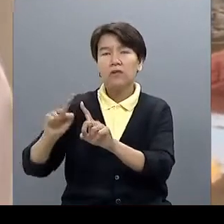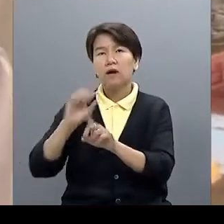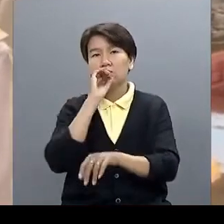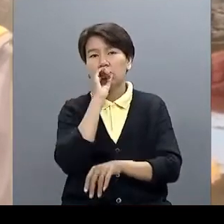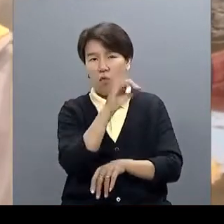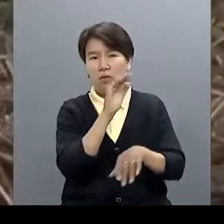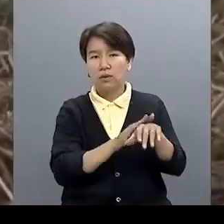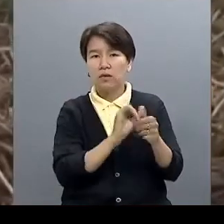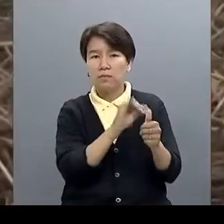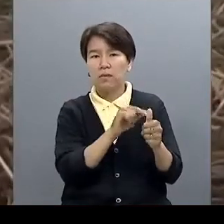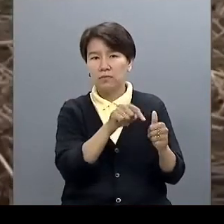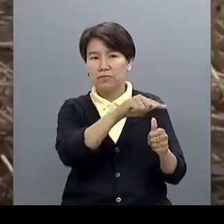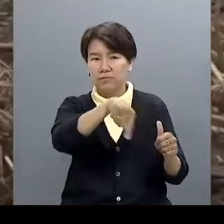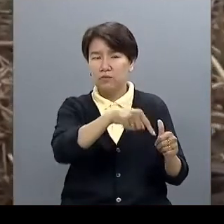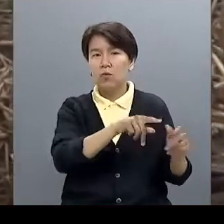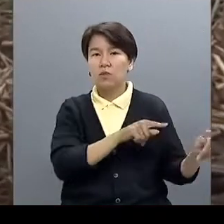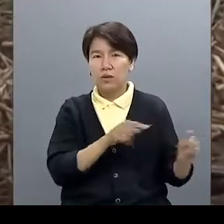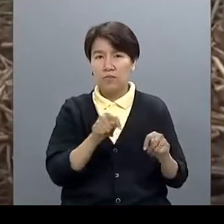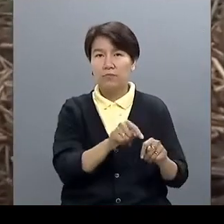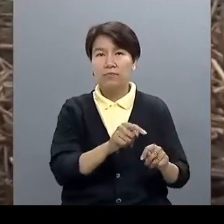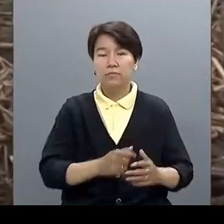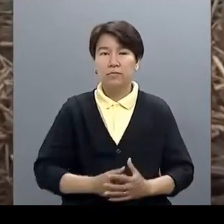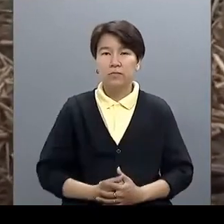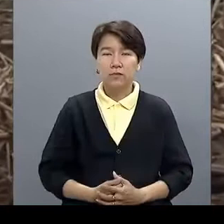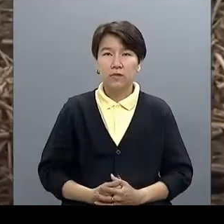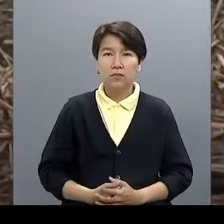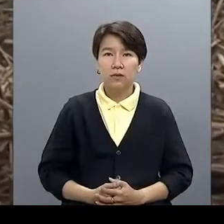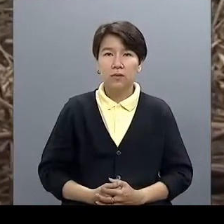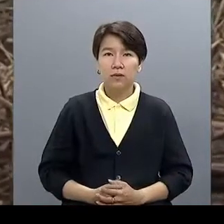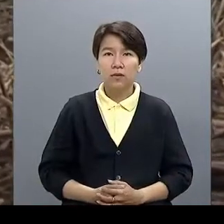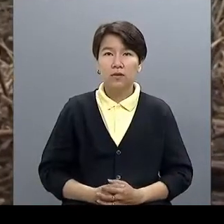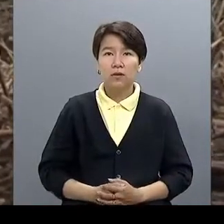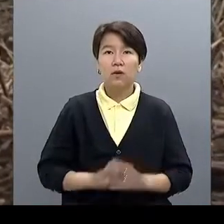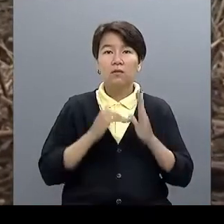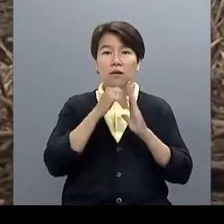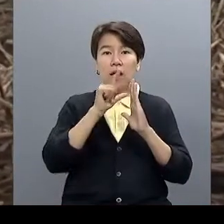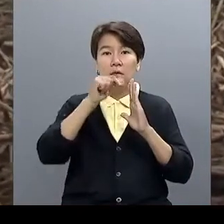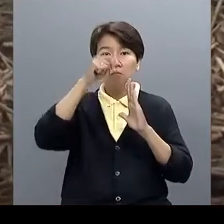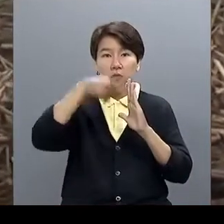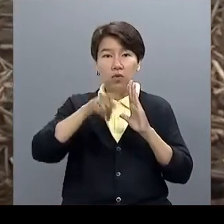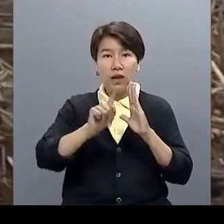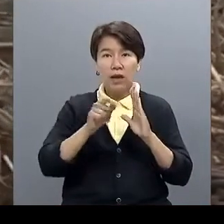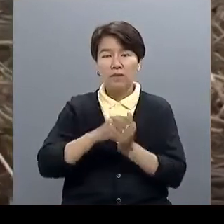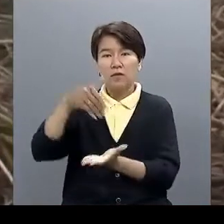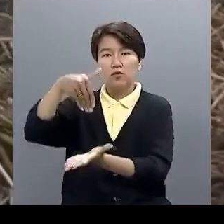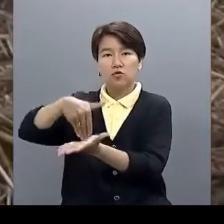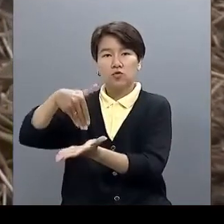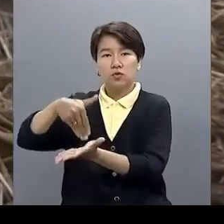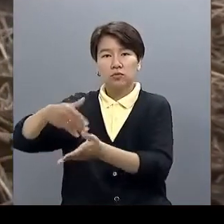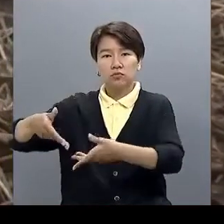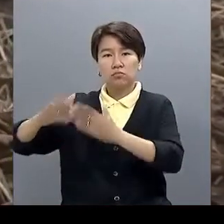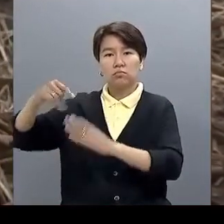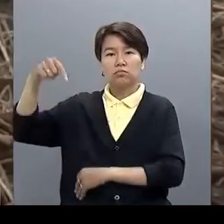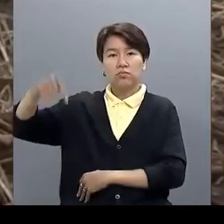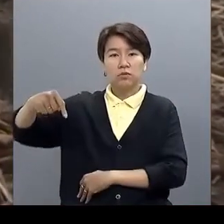ที่เสี่ยงนะครับ ทั้งนี้ทางจังหวัดลำพูนมีการตั้งศูนย์บัญชาการเหตุการณ์จังหวัดลำพูนศูน